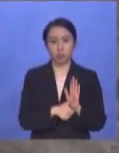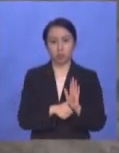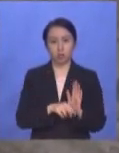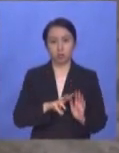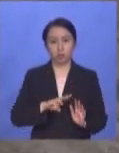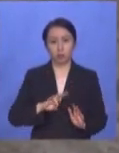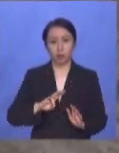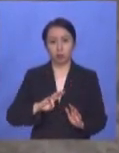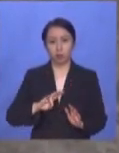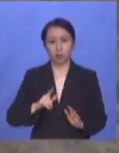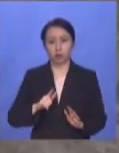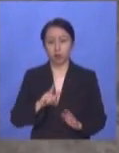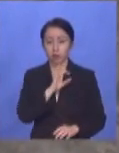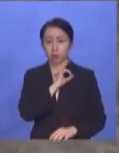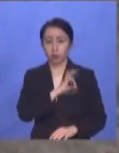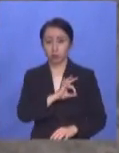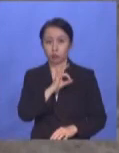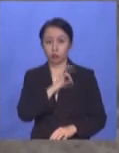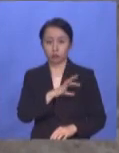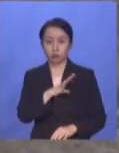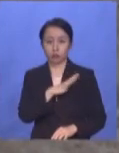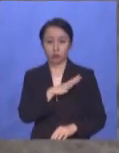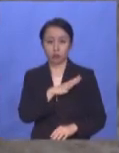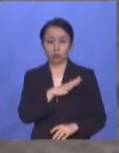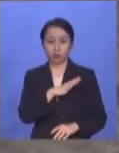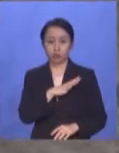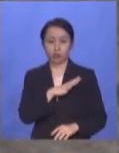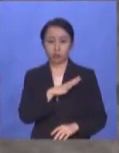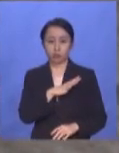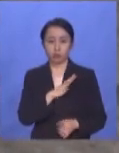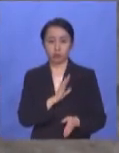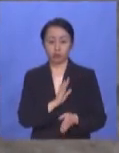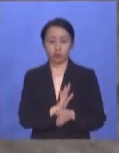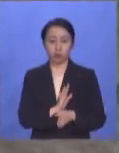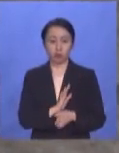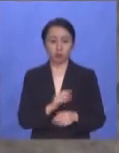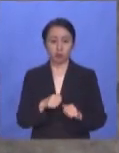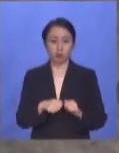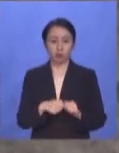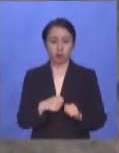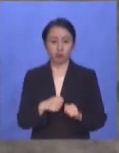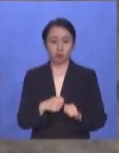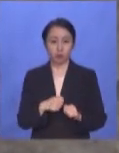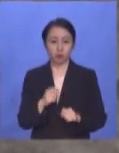миллионов уже как бы освоено. У нас поставлены одноорошаемые